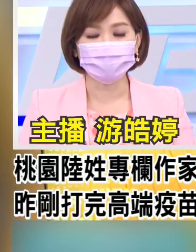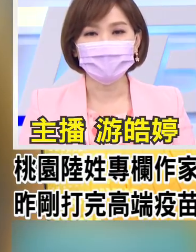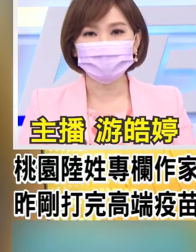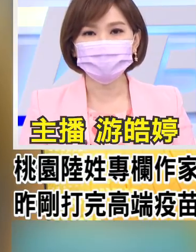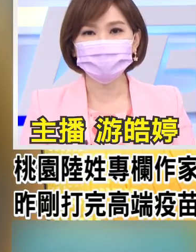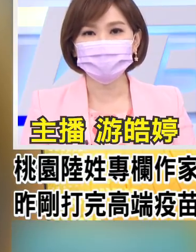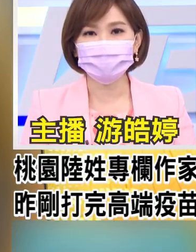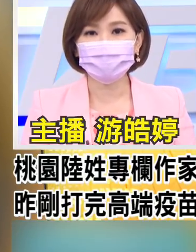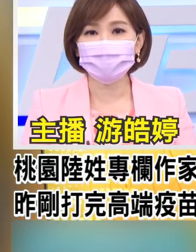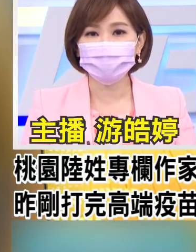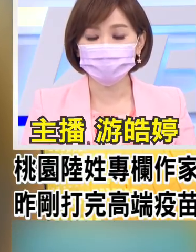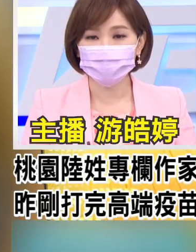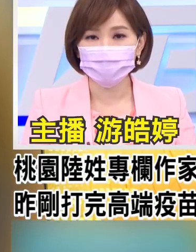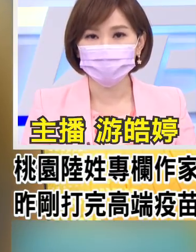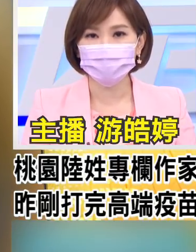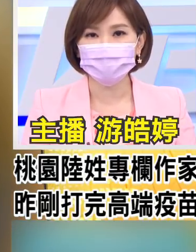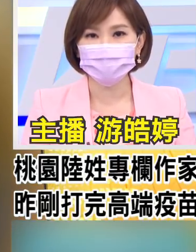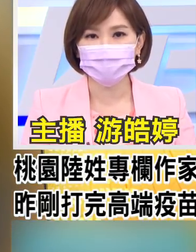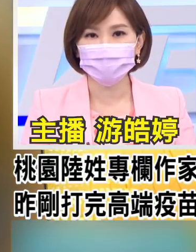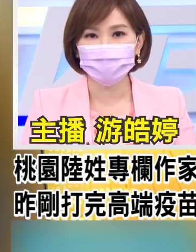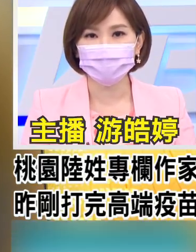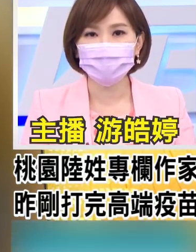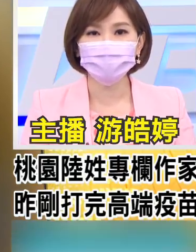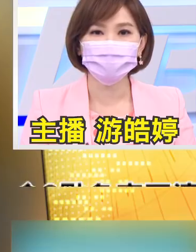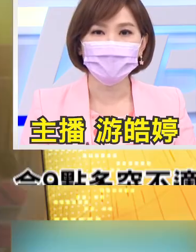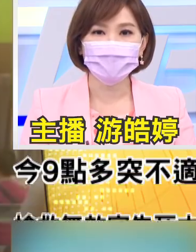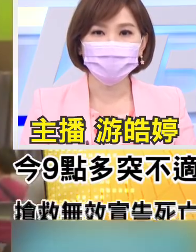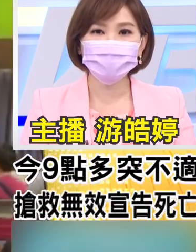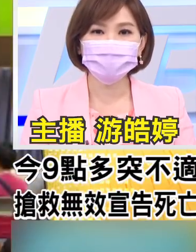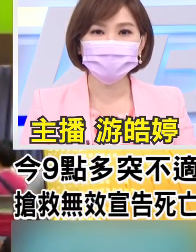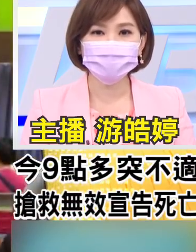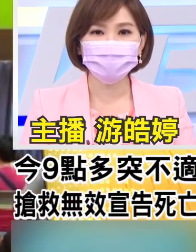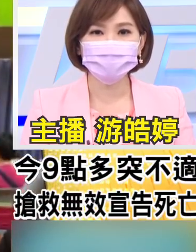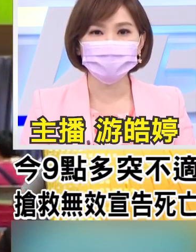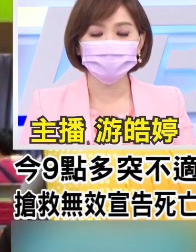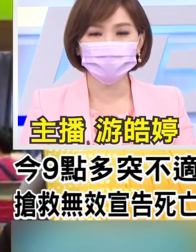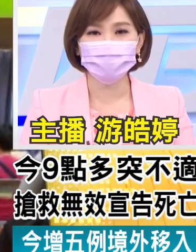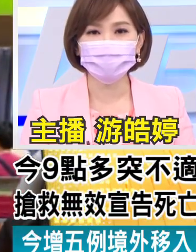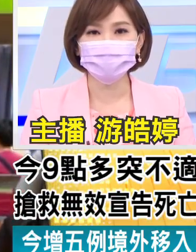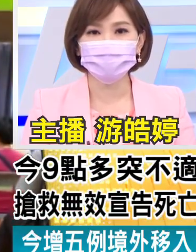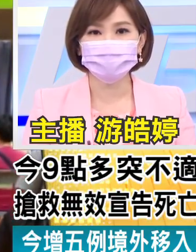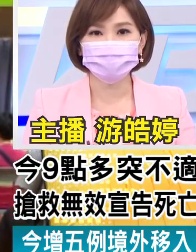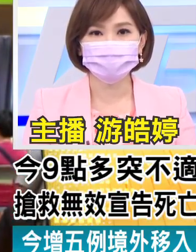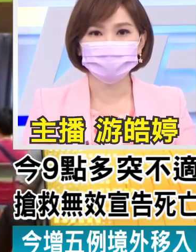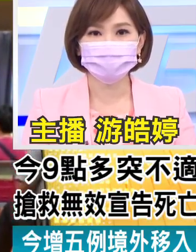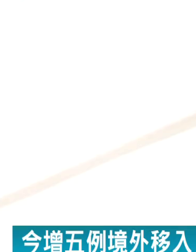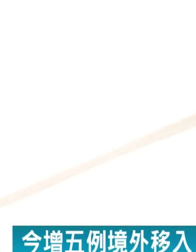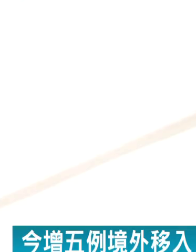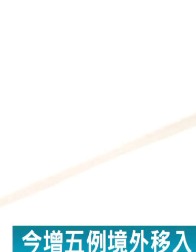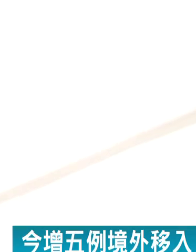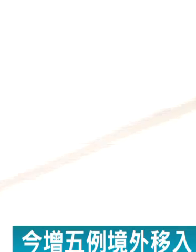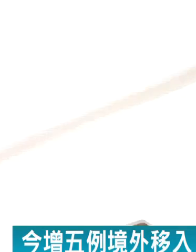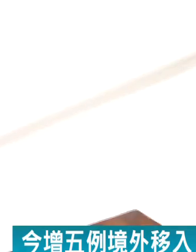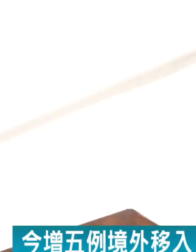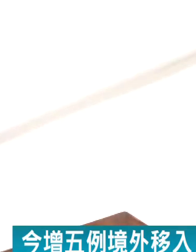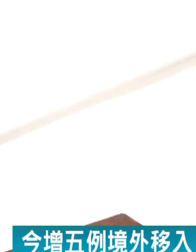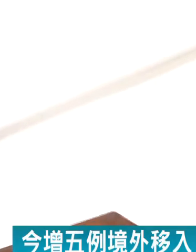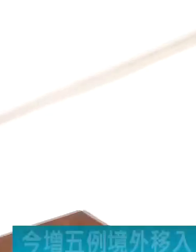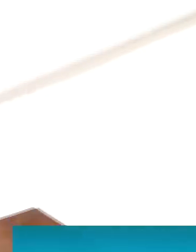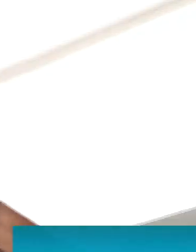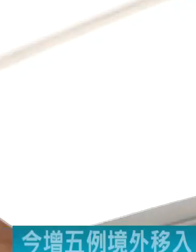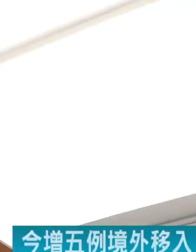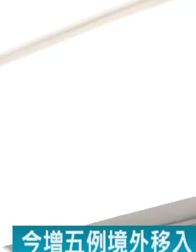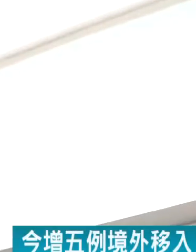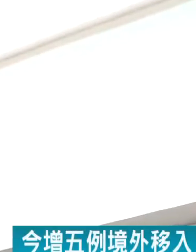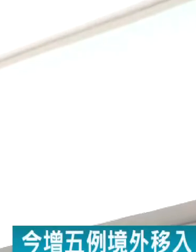经提告了，但是在今天开庭之后决定撤回告诉，同时向消费者鞠躬道歉。 开完庭走